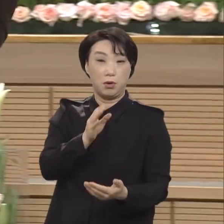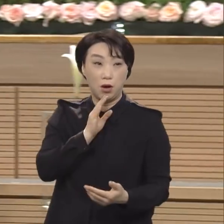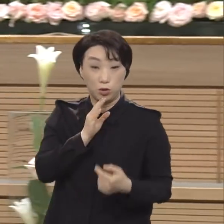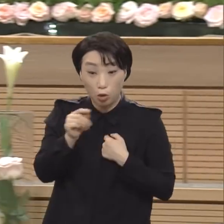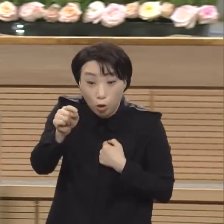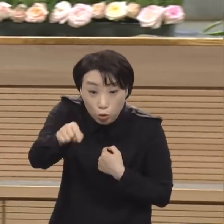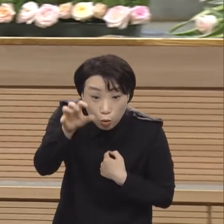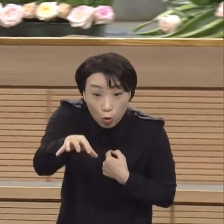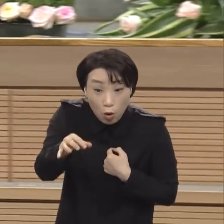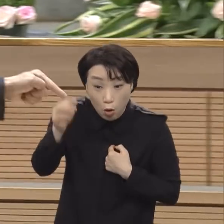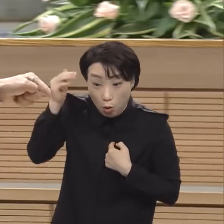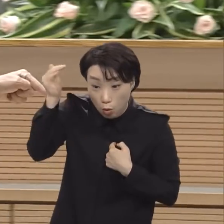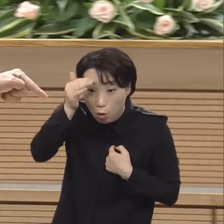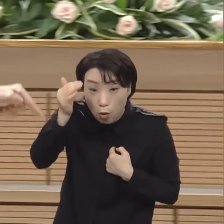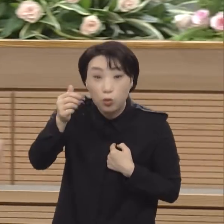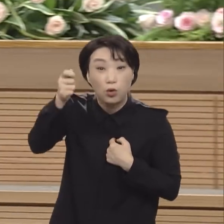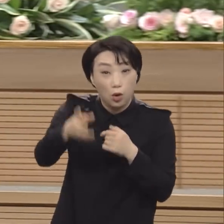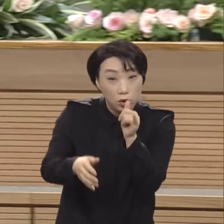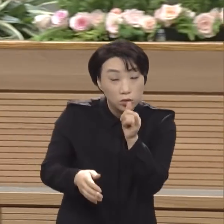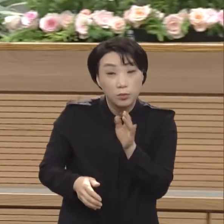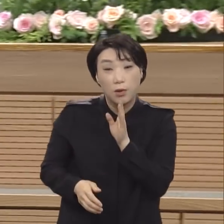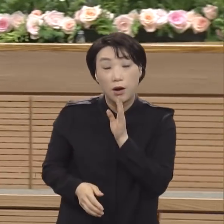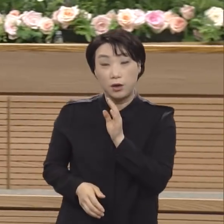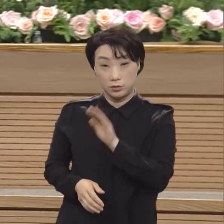그런 대도시를